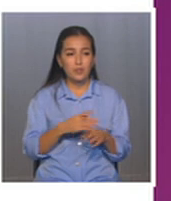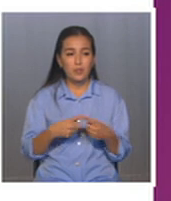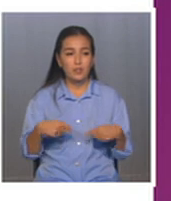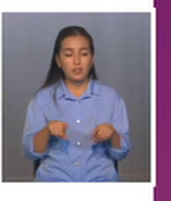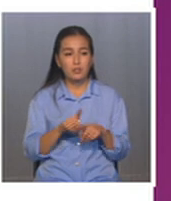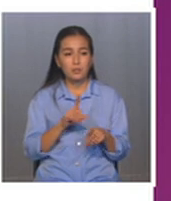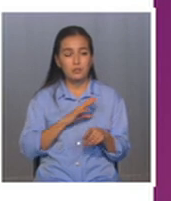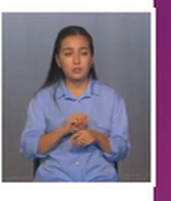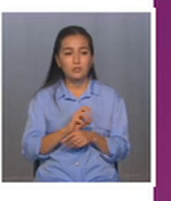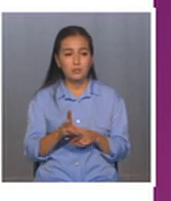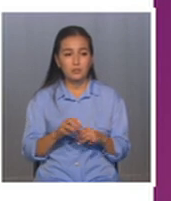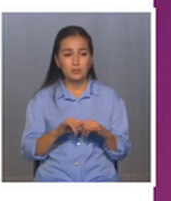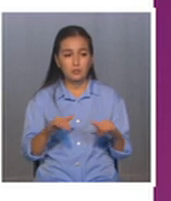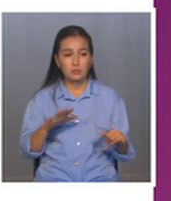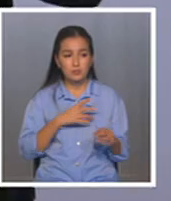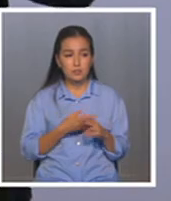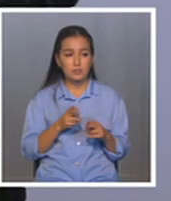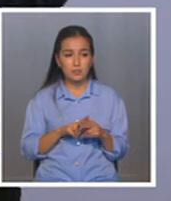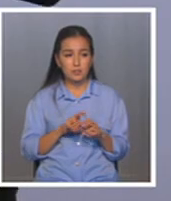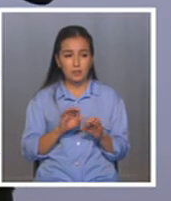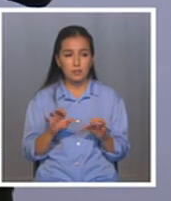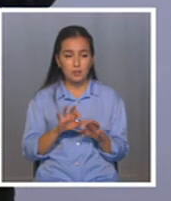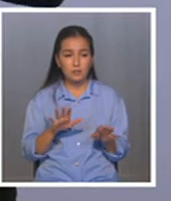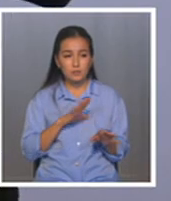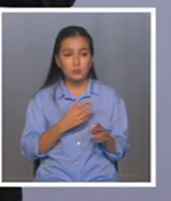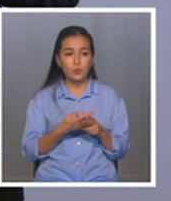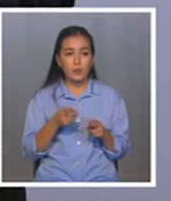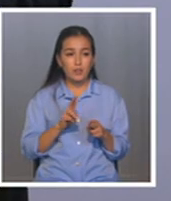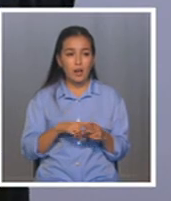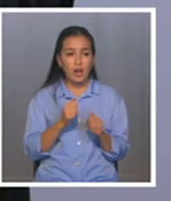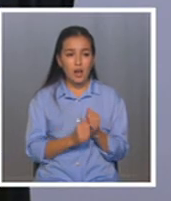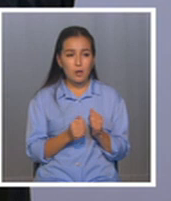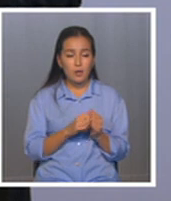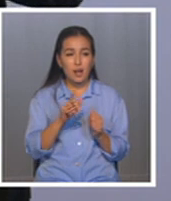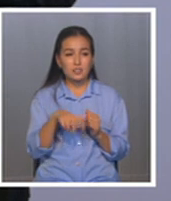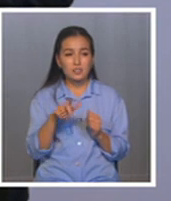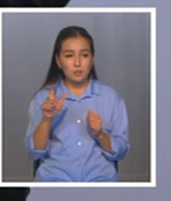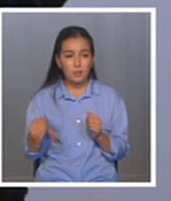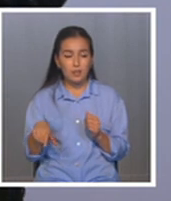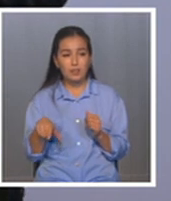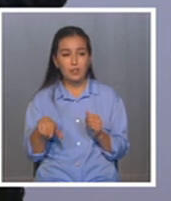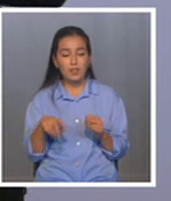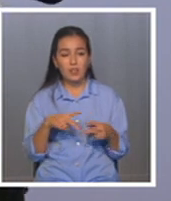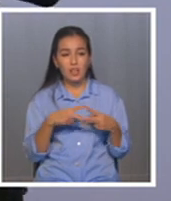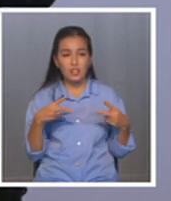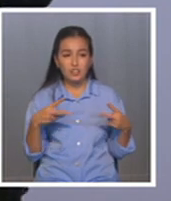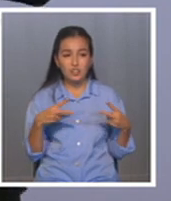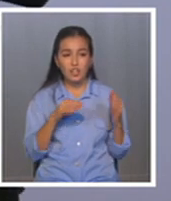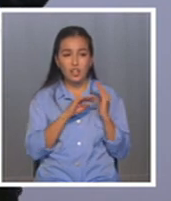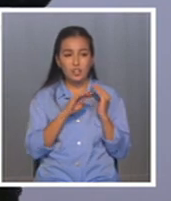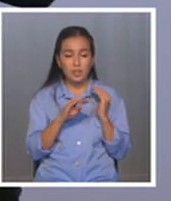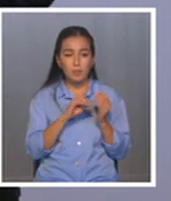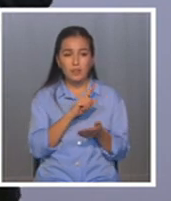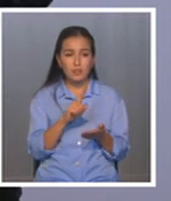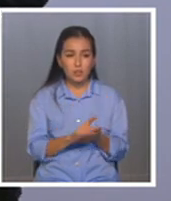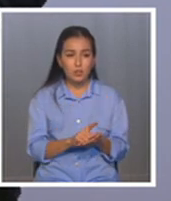асырылатындығын айтқан болады. Және ондағы әрбір азамат тең дәрежеде және міндетті